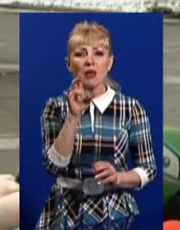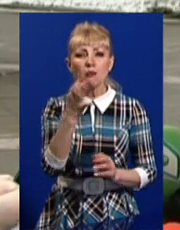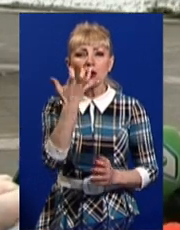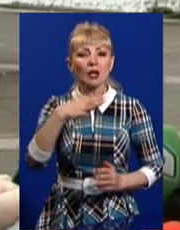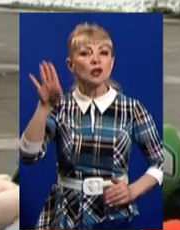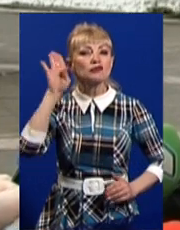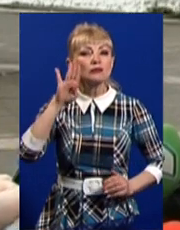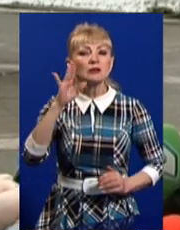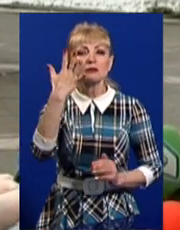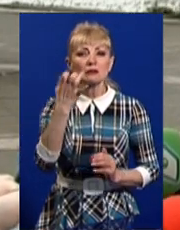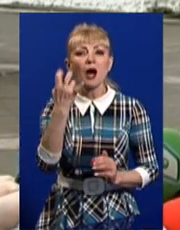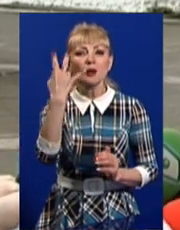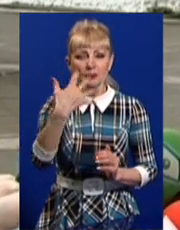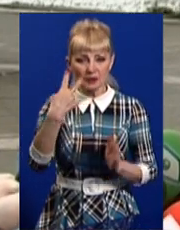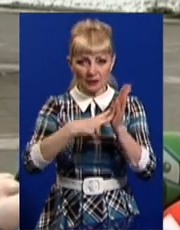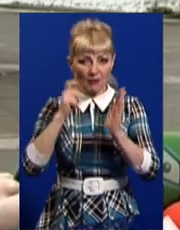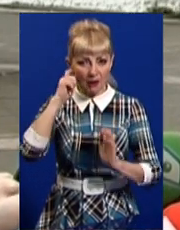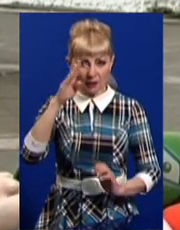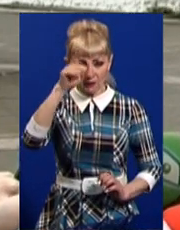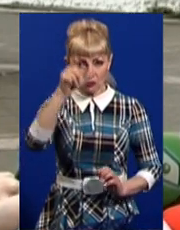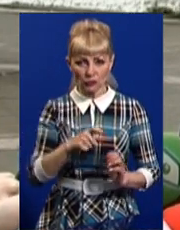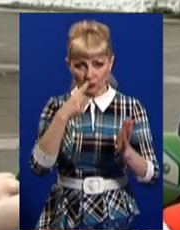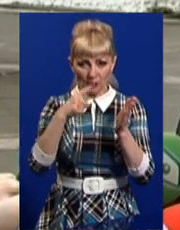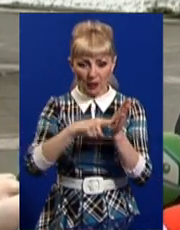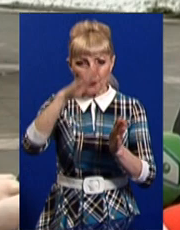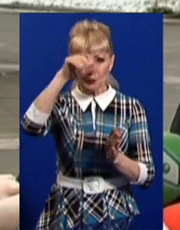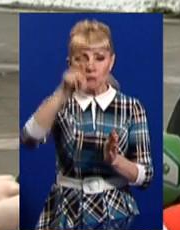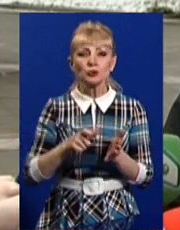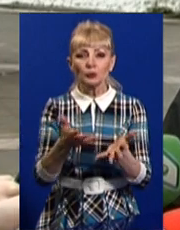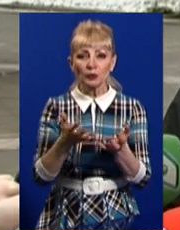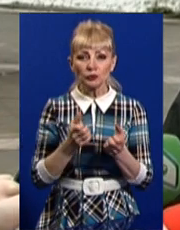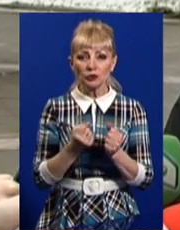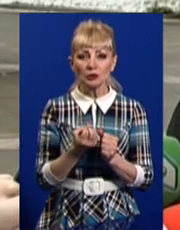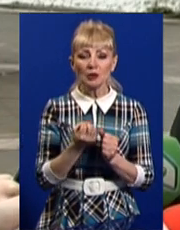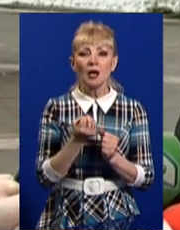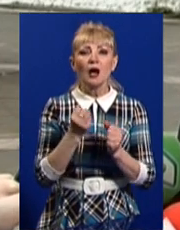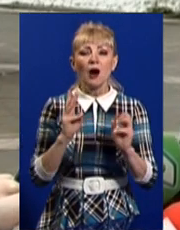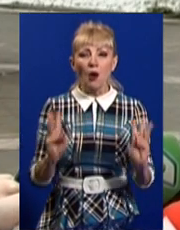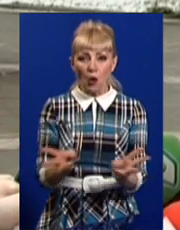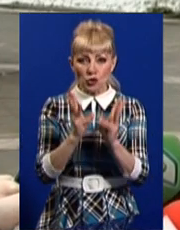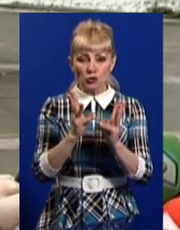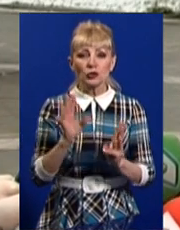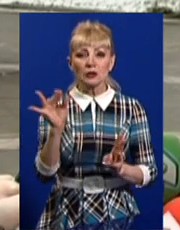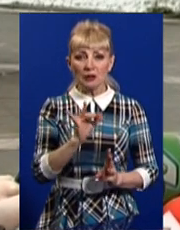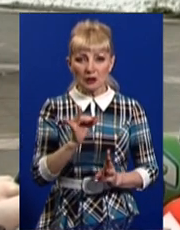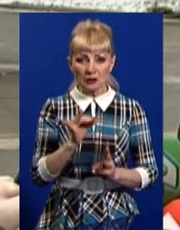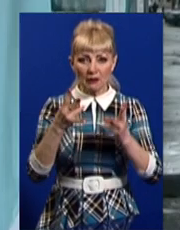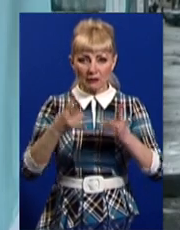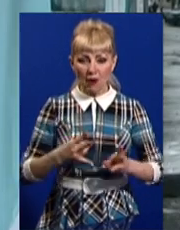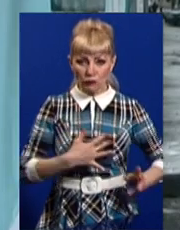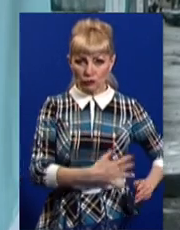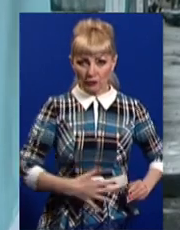прийшовся на 57-річного чоловіка. Чоловік отримав термічні опіки та травму